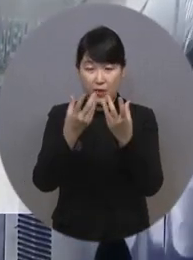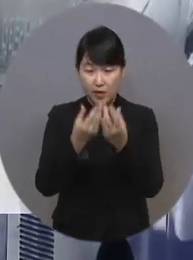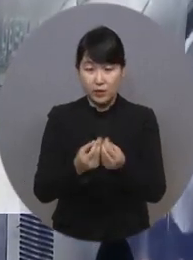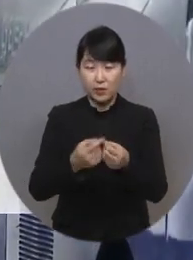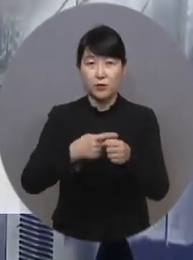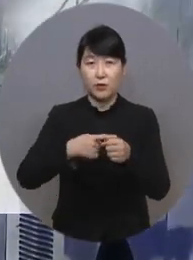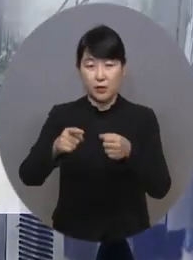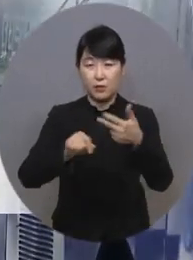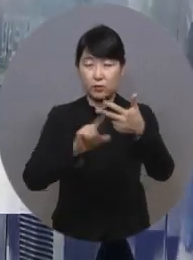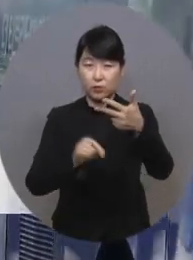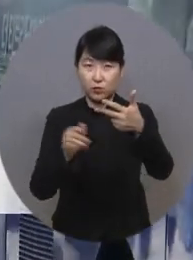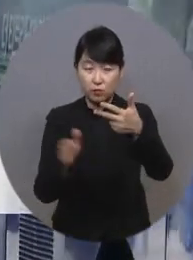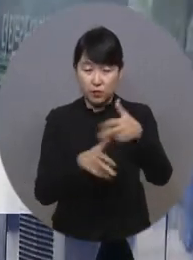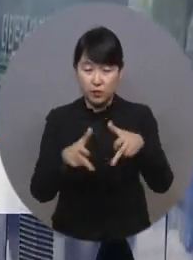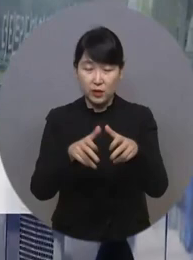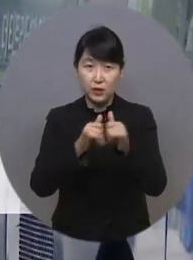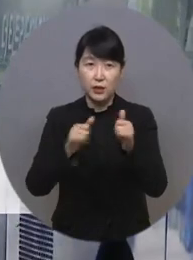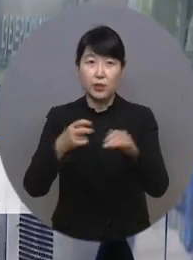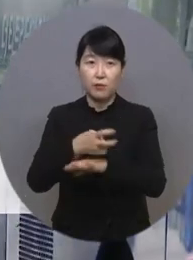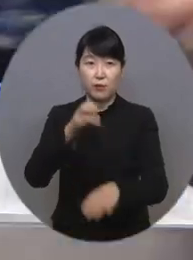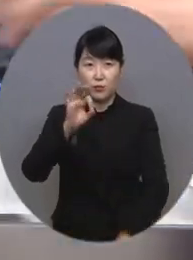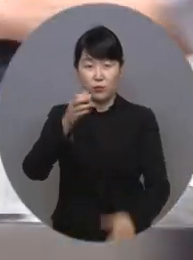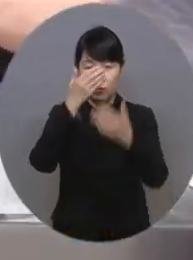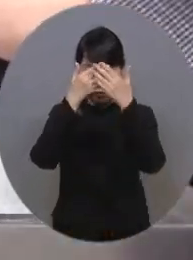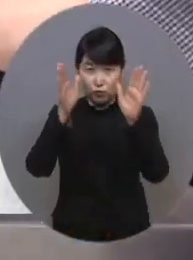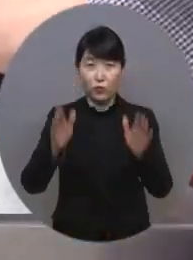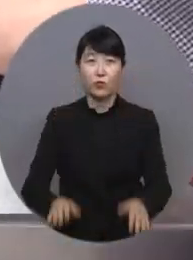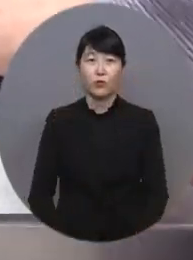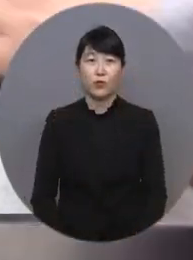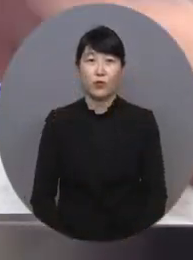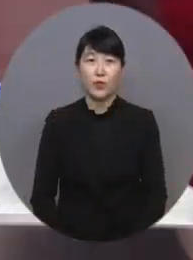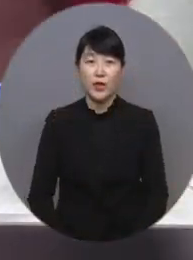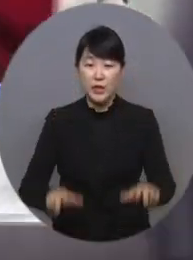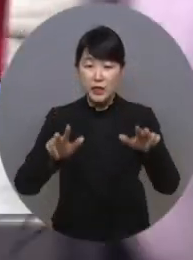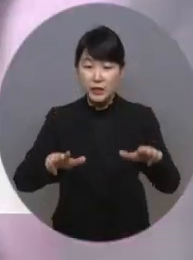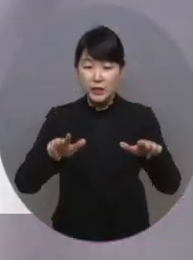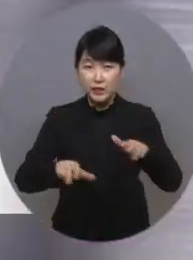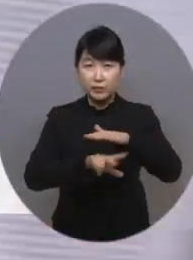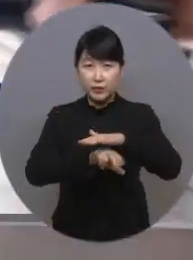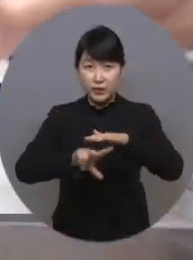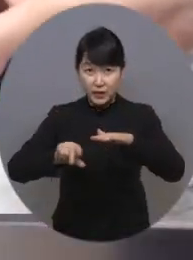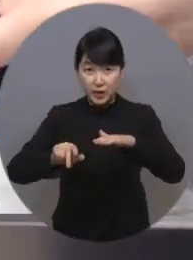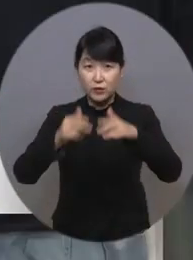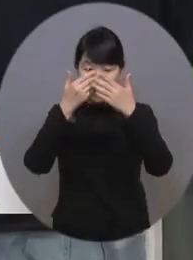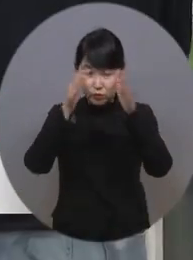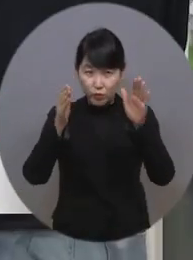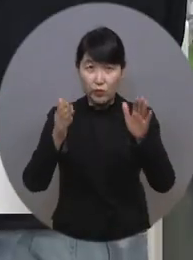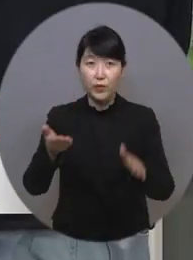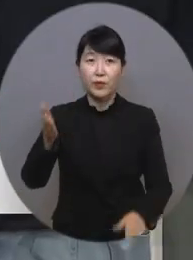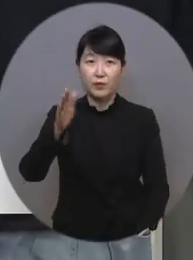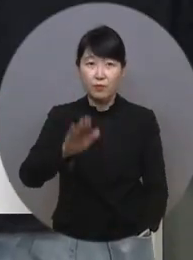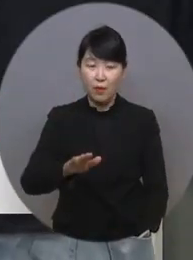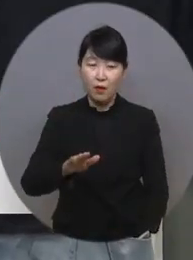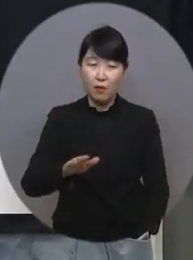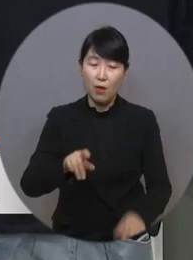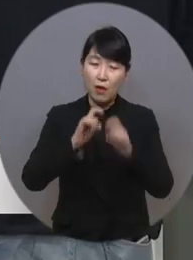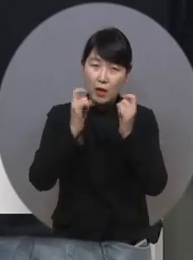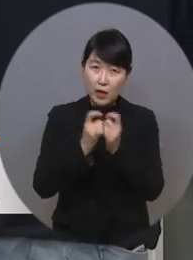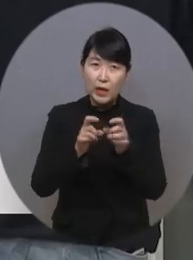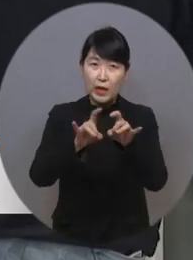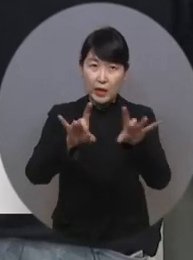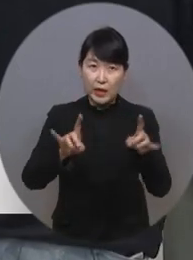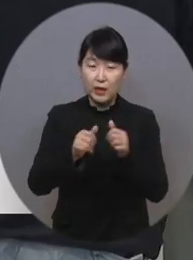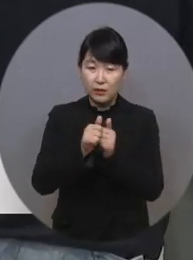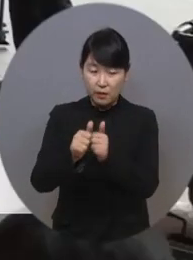7월부터 장애인 버스 요금을 전액 지원합니다. 그동안 지하철 요금만 감면받았던 만큼 개별적 특성에 따른